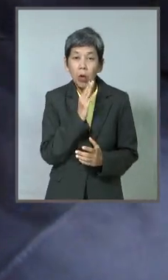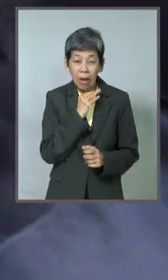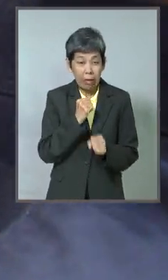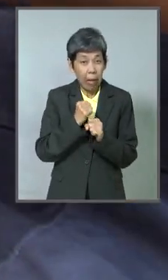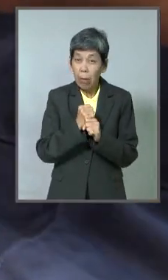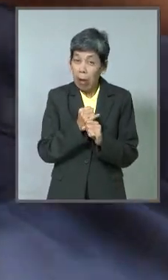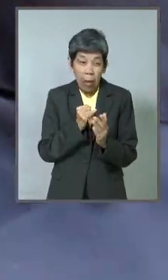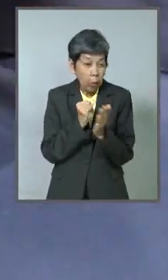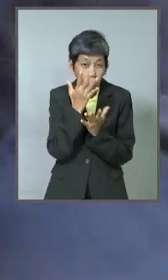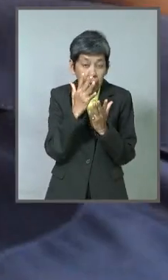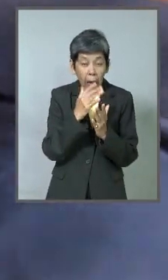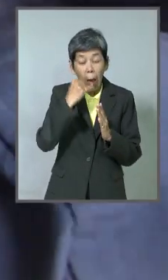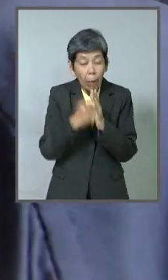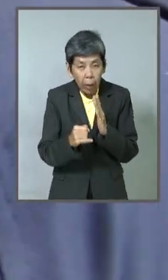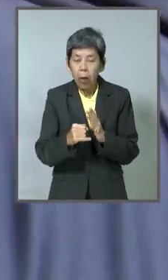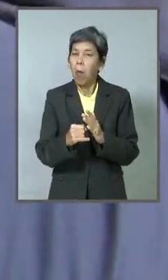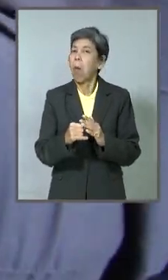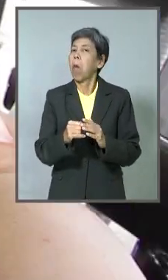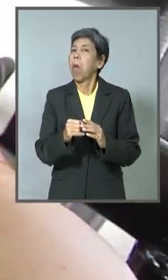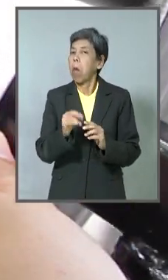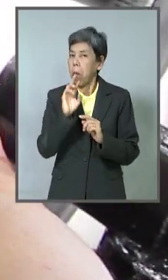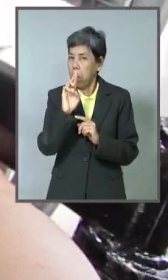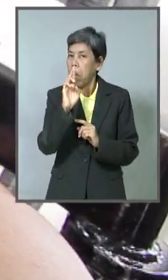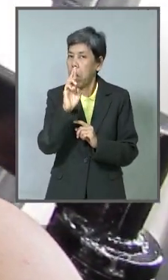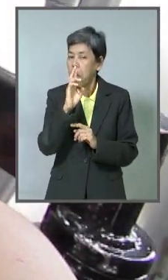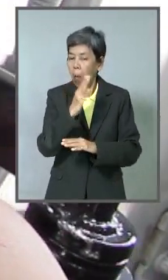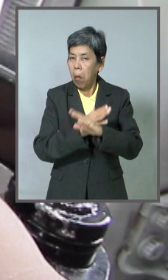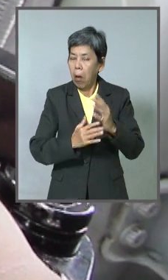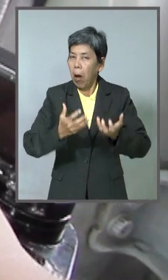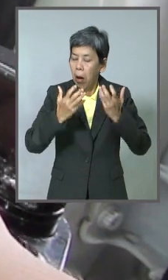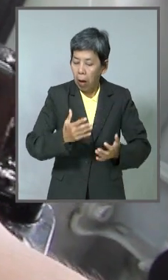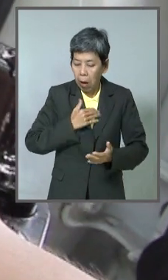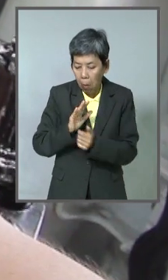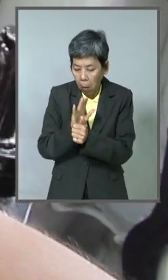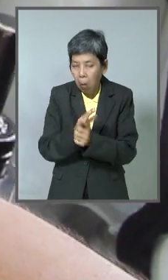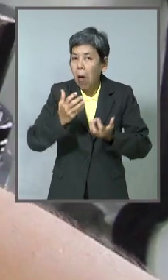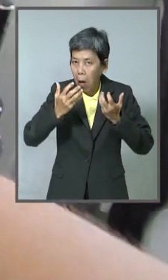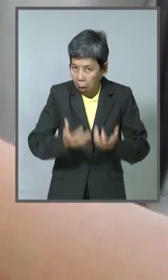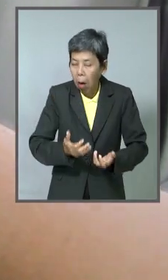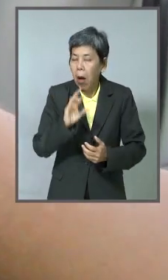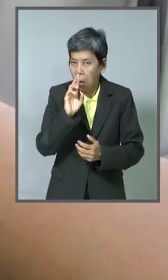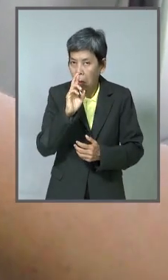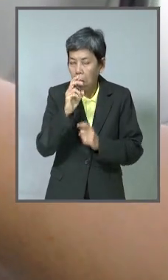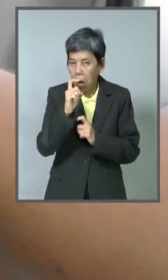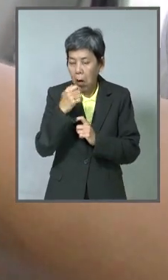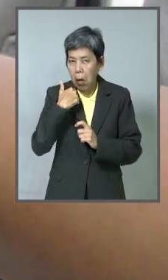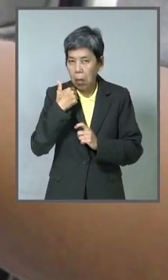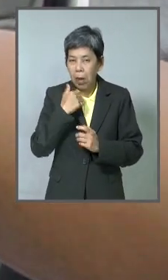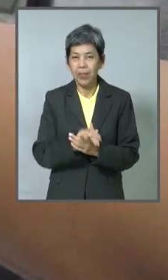ะเนี่ยยิ่งถ้าปฏิบัติไม่ถูกแล้วก็อาจจะทำให้เกิดอาการบาดเจ็บได้ทั้งตัวผู้ป่วยและผู้ดูแลอีกด้ว